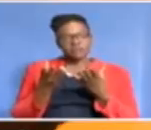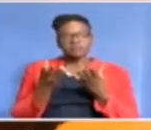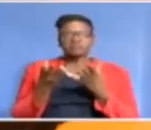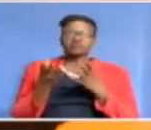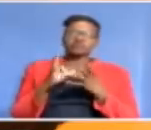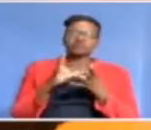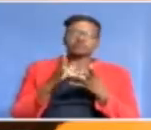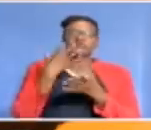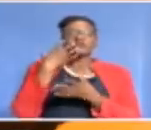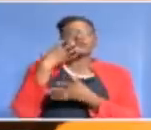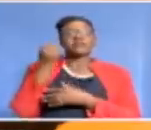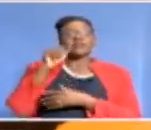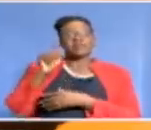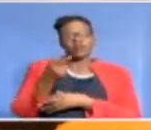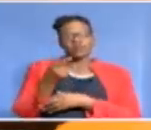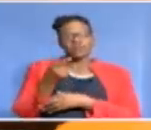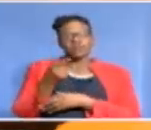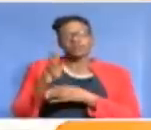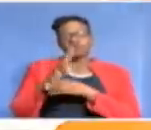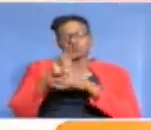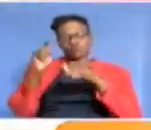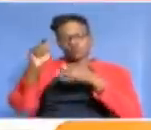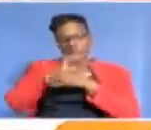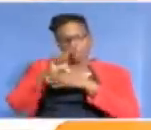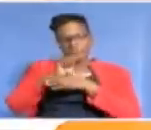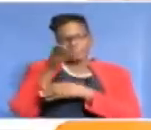half a million kufanya hiyo training.